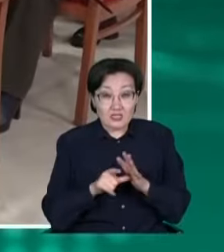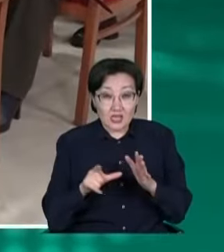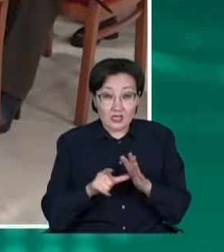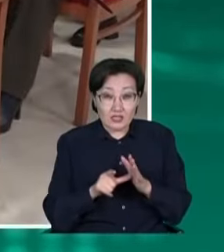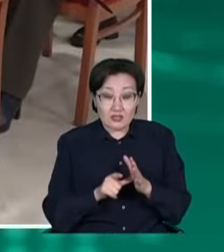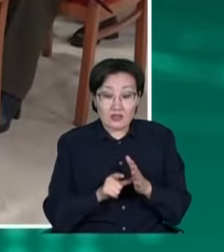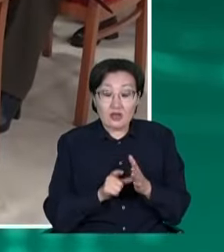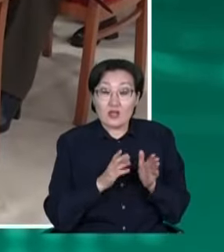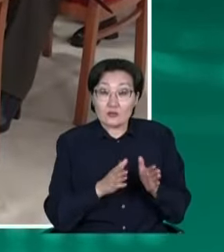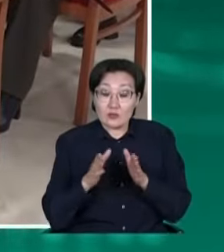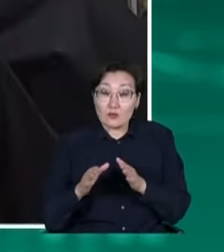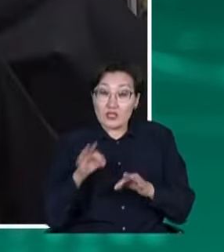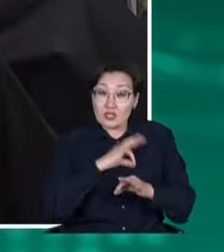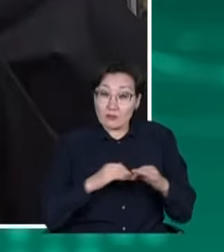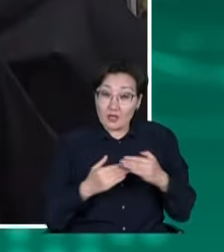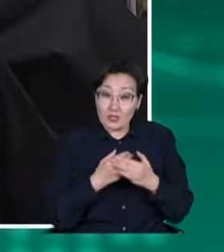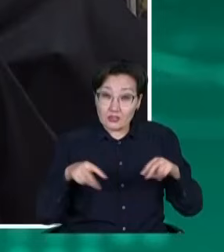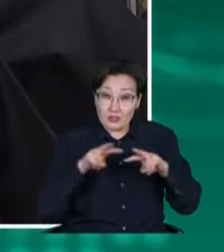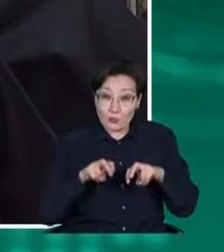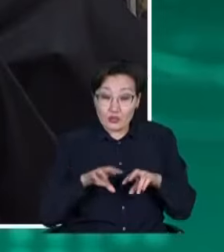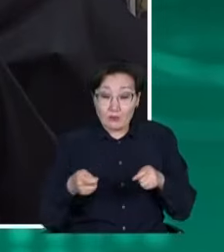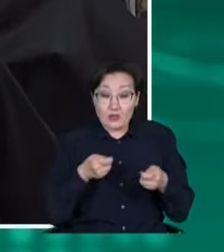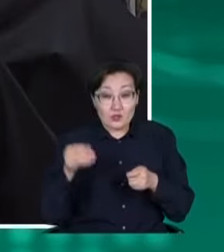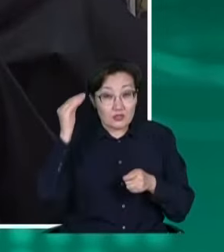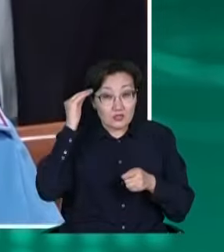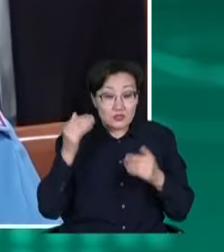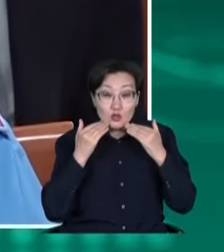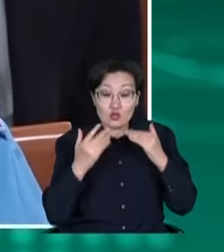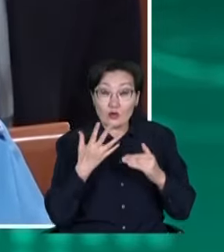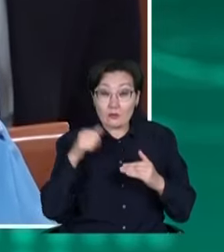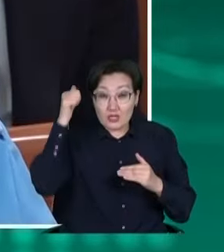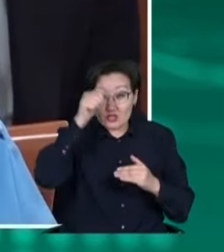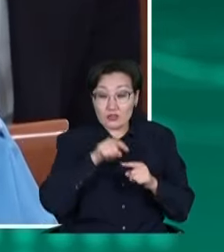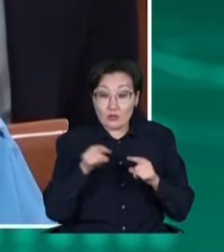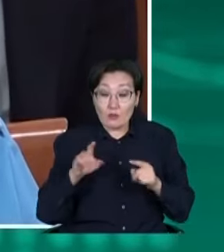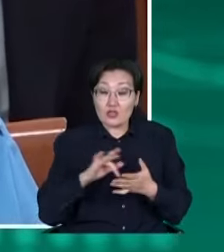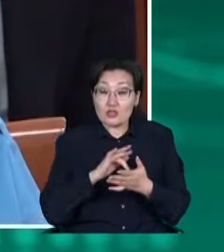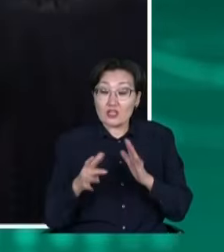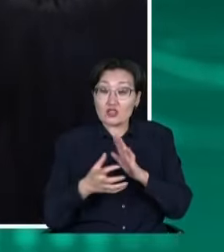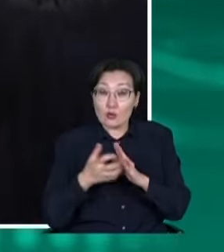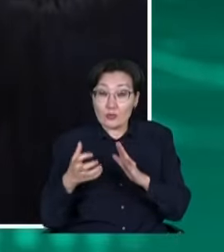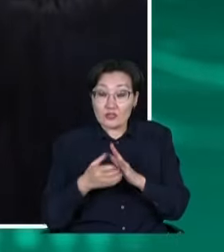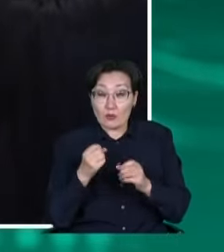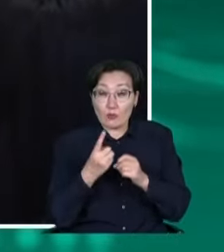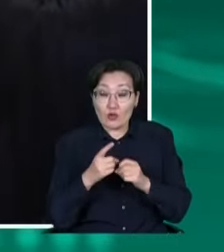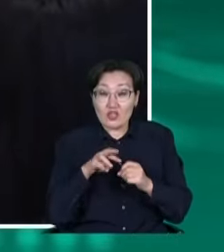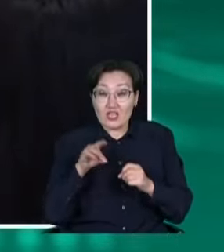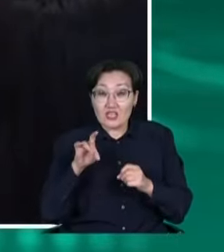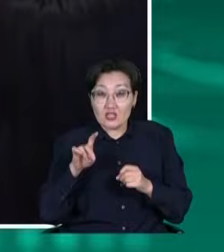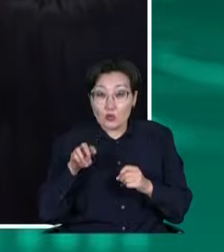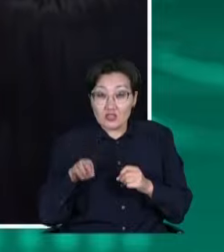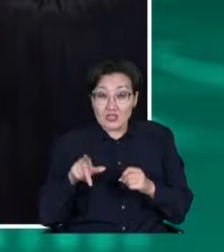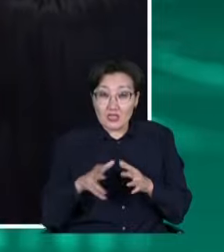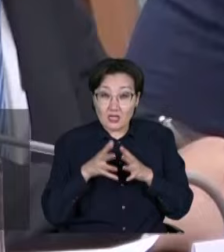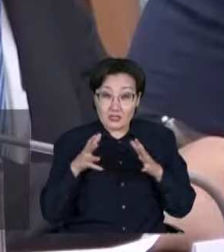саясатының тиімділігін қайта қарау болды. Президенттің ойынша соңғы 5 жыл ішінде бюджет тапшылығы 11 триллион теңгеден